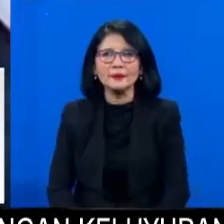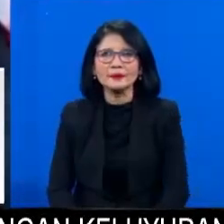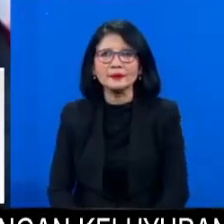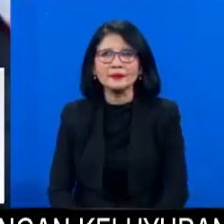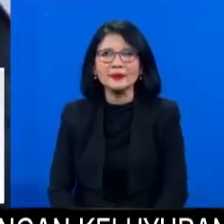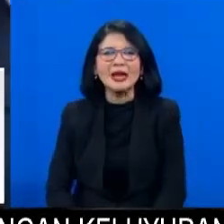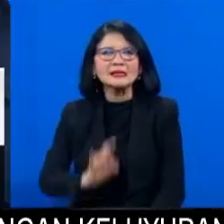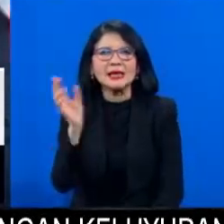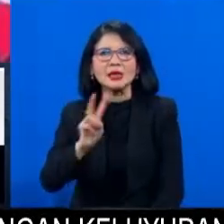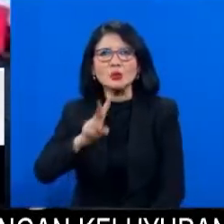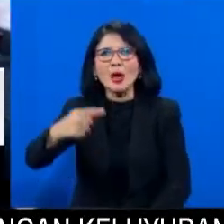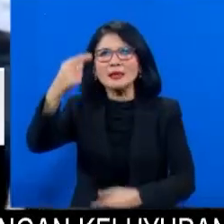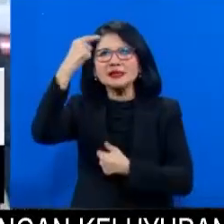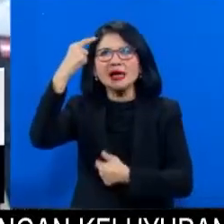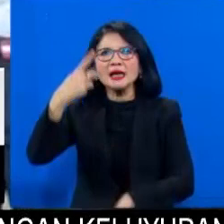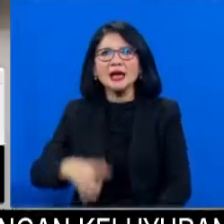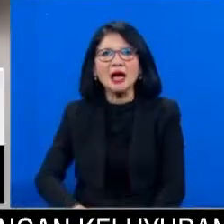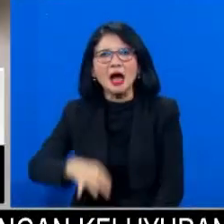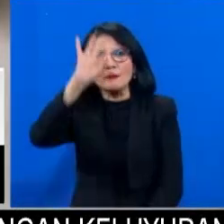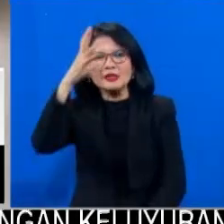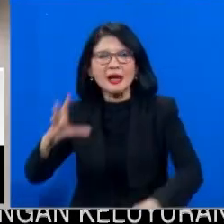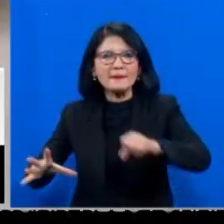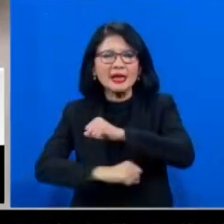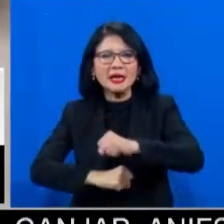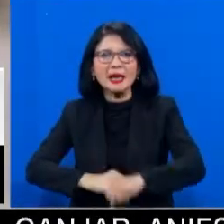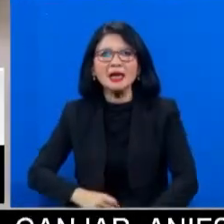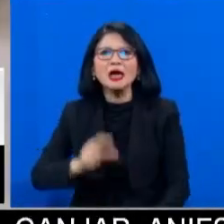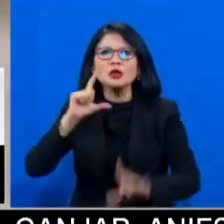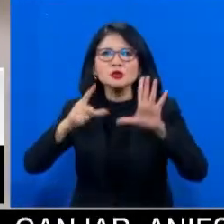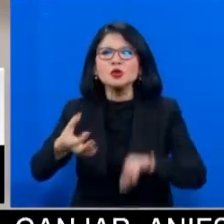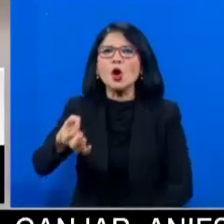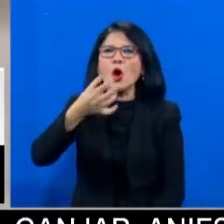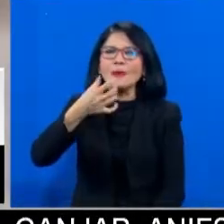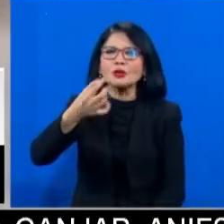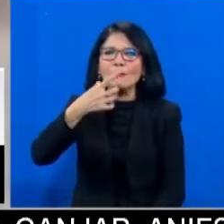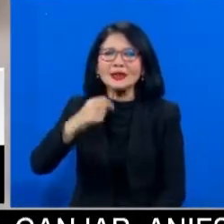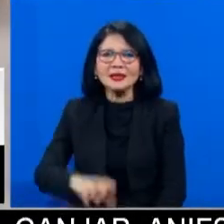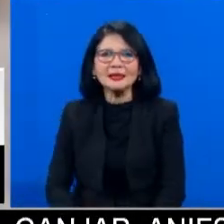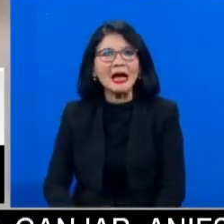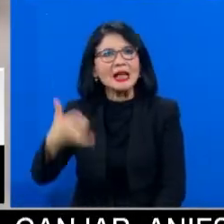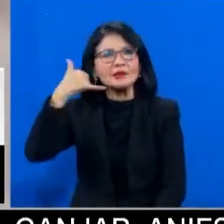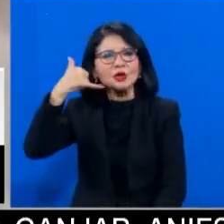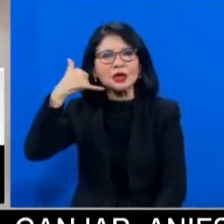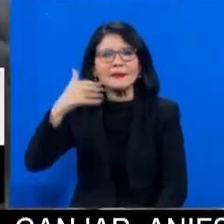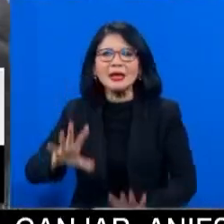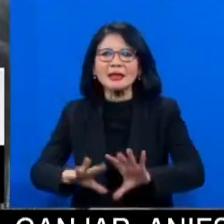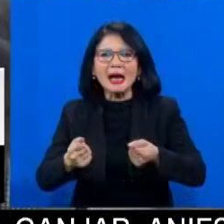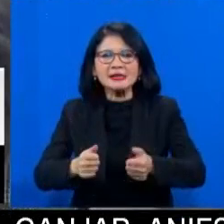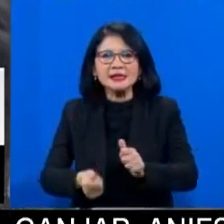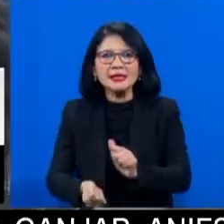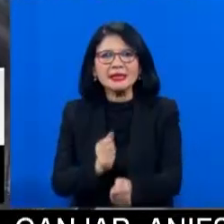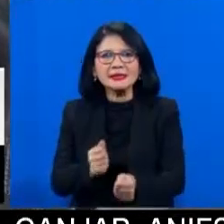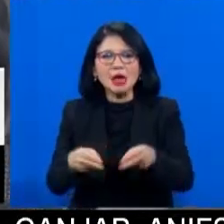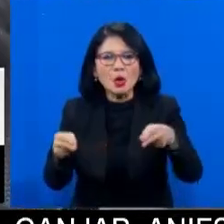Selain kedua tersangka, polisi juga menyita barang bukti 7 butir obat-obatan jenis alprazolam, telepon genggam, dan hasil tes urin yang menyatakan